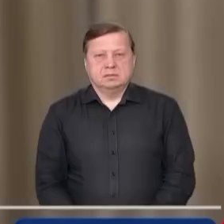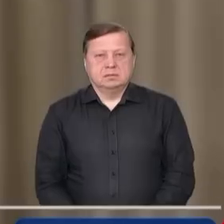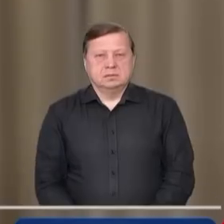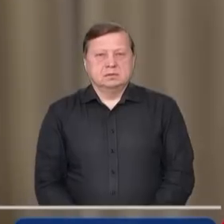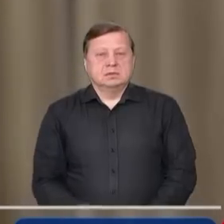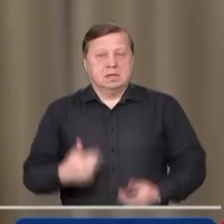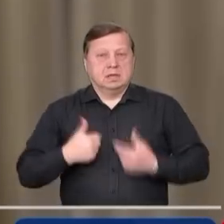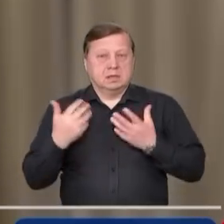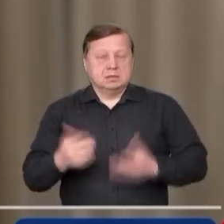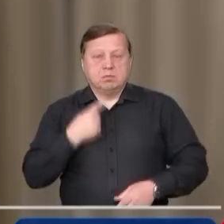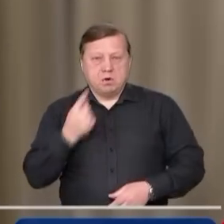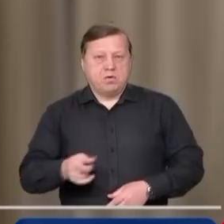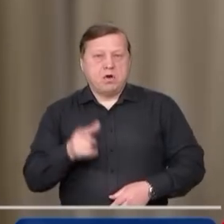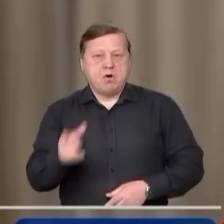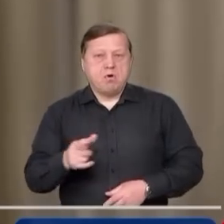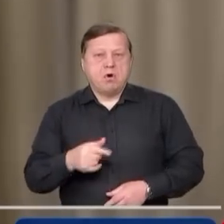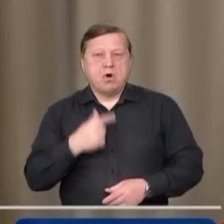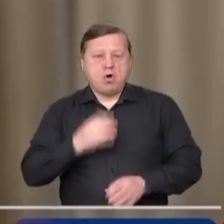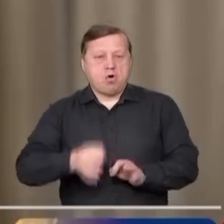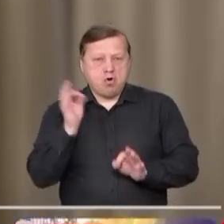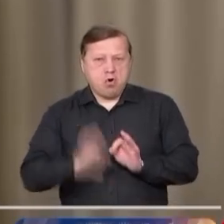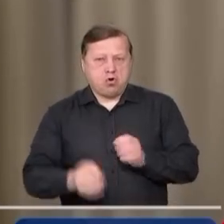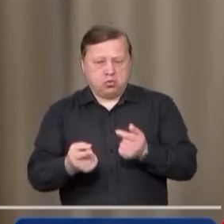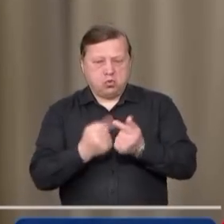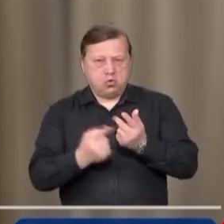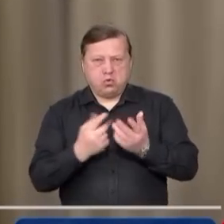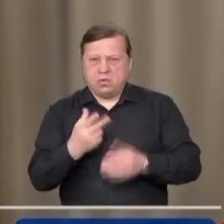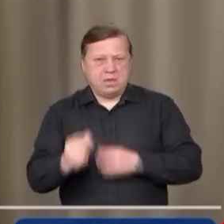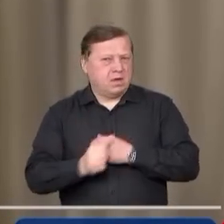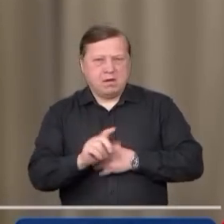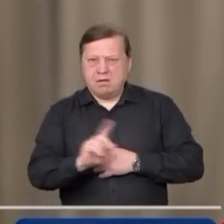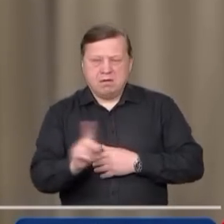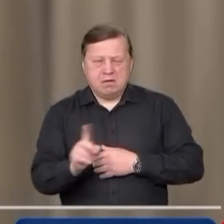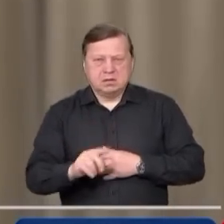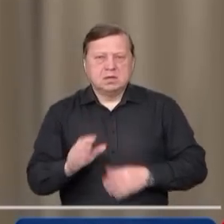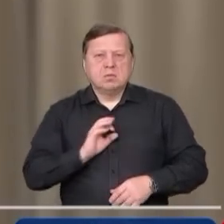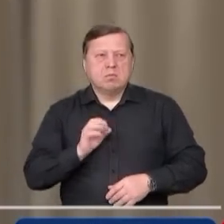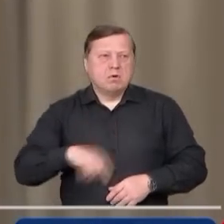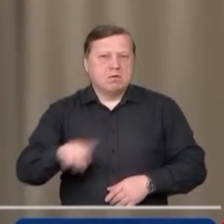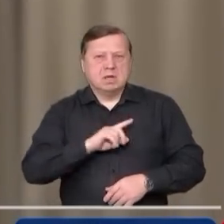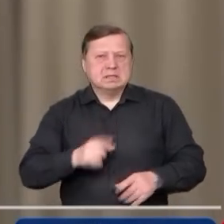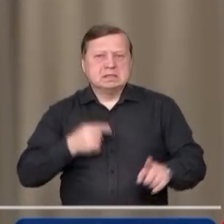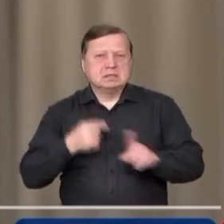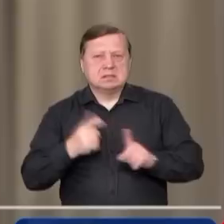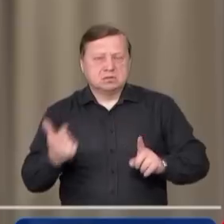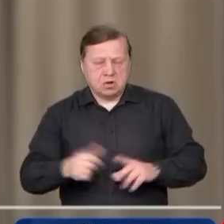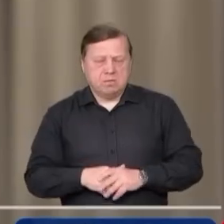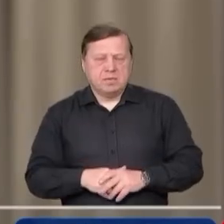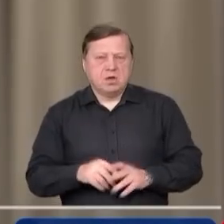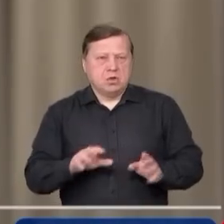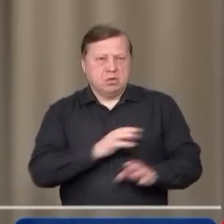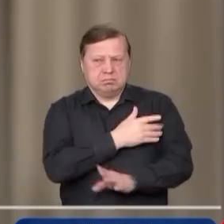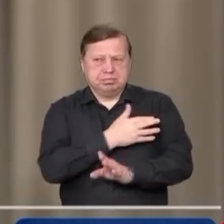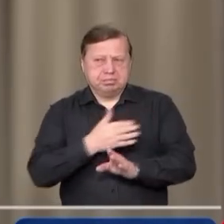Chciałem powiedzieć, że tutaj nie chodzi o konkretną platformę. Naszym celem, myślę, że udawało nam się to całkiem